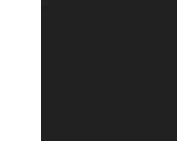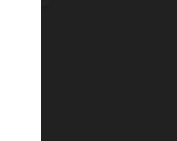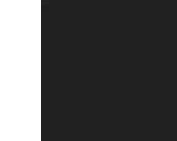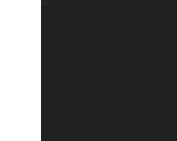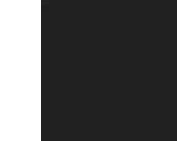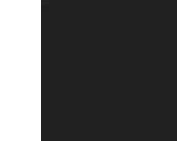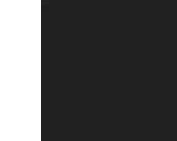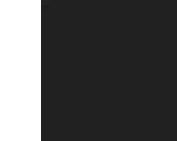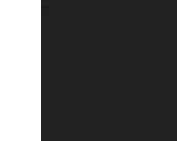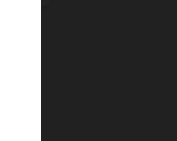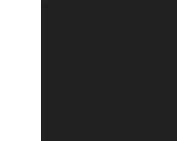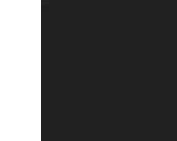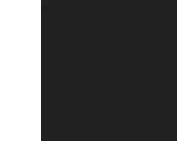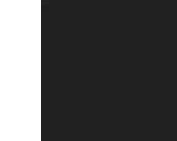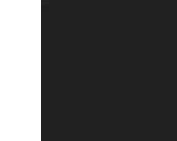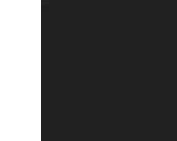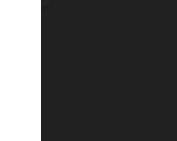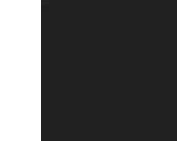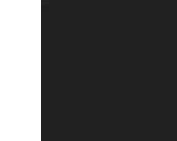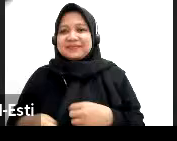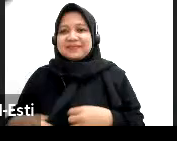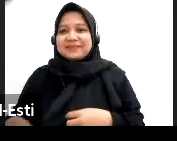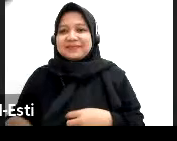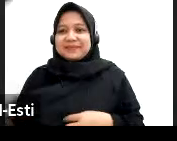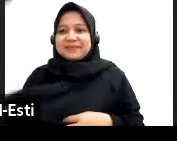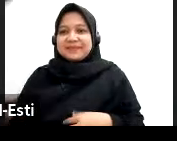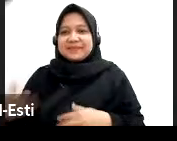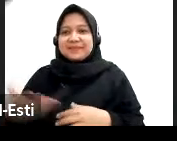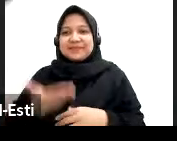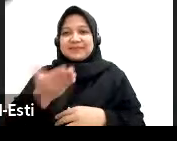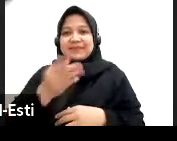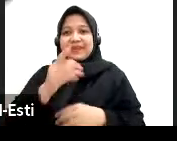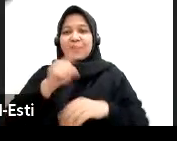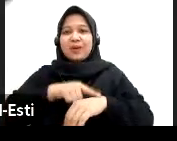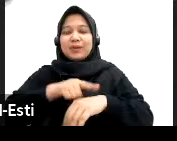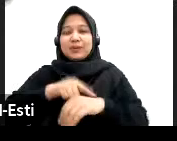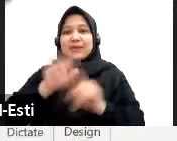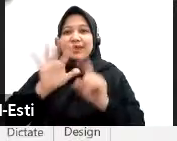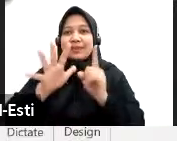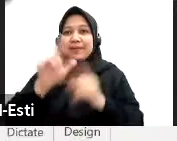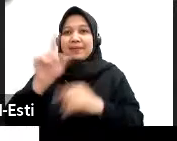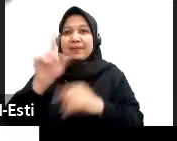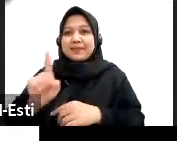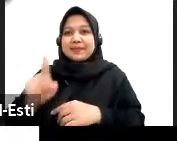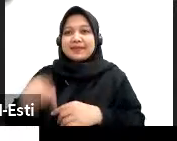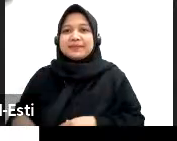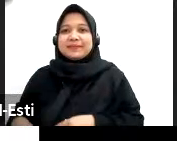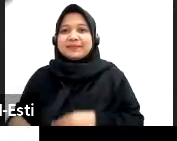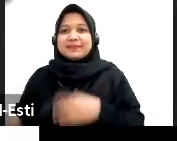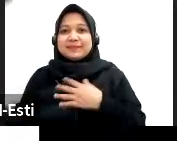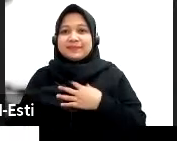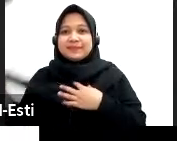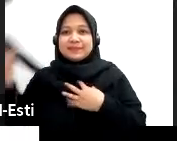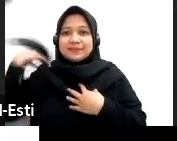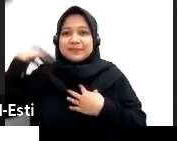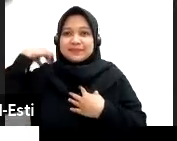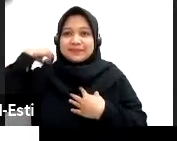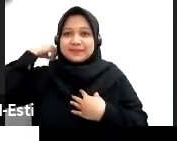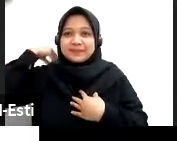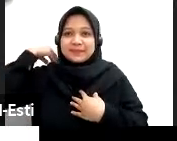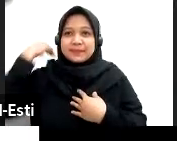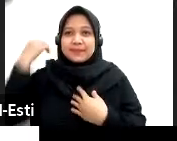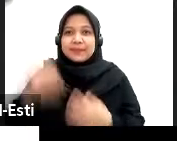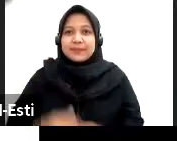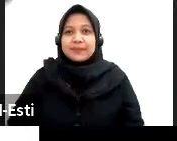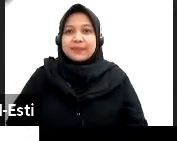Terpisahkan waktunya 15 menit Hai baik